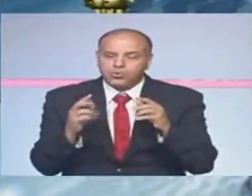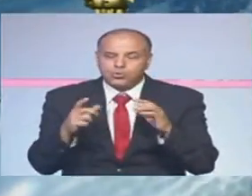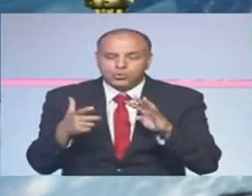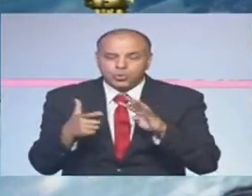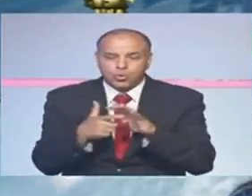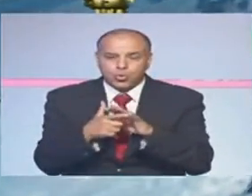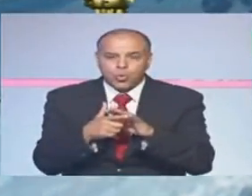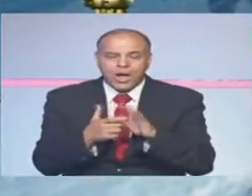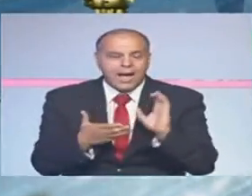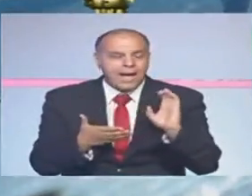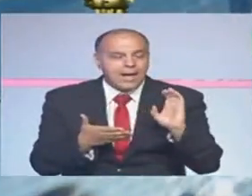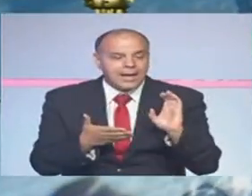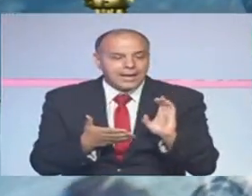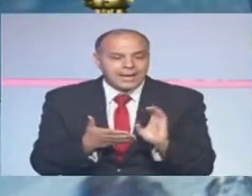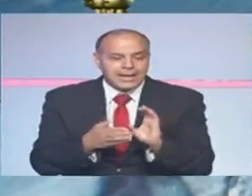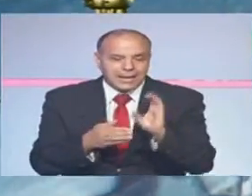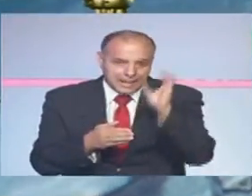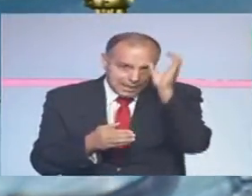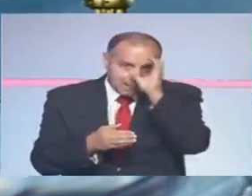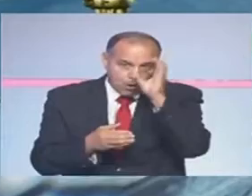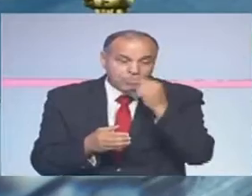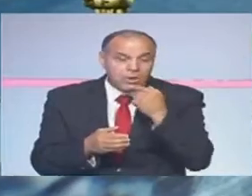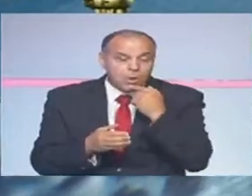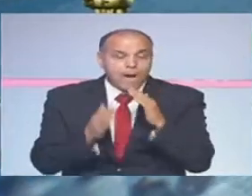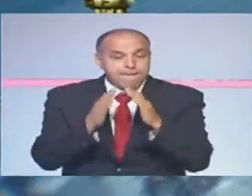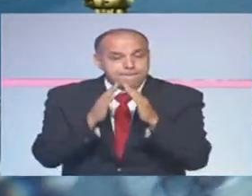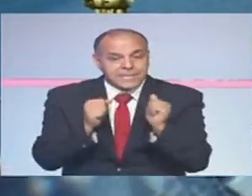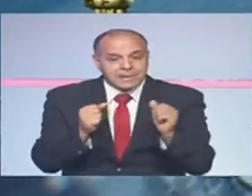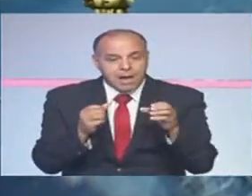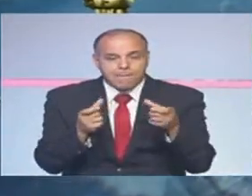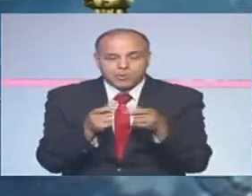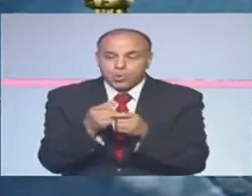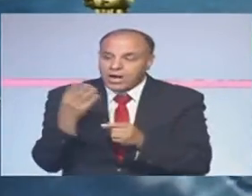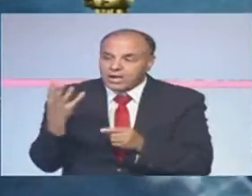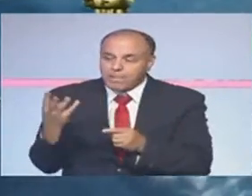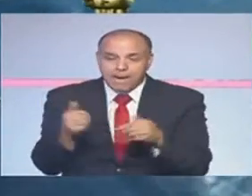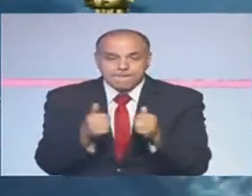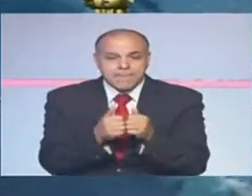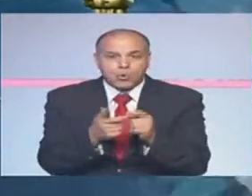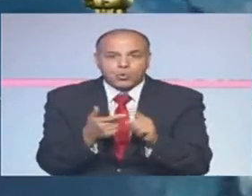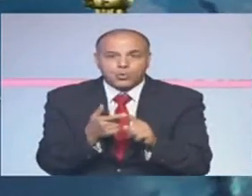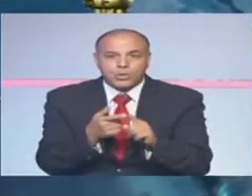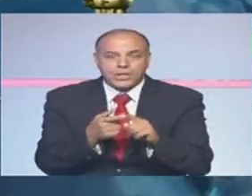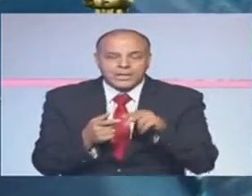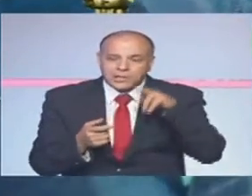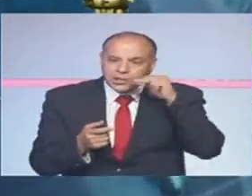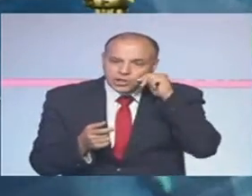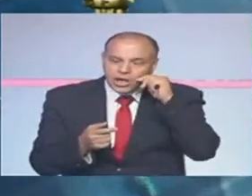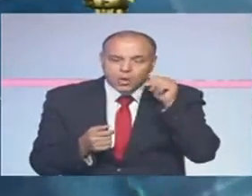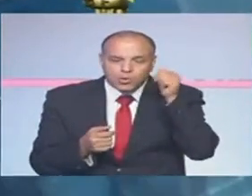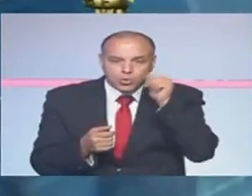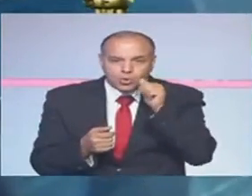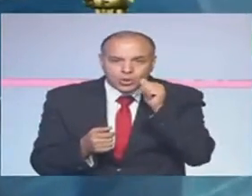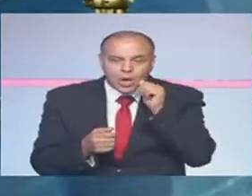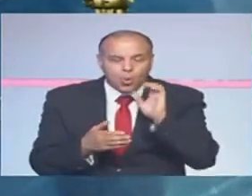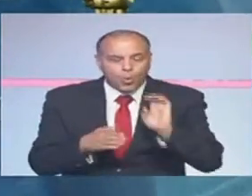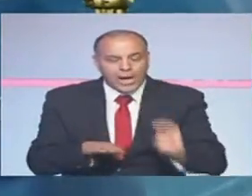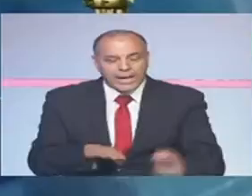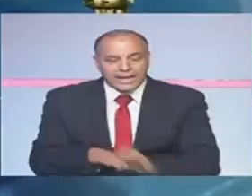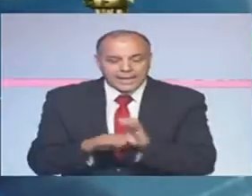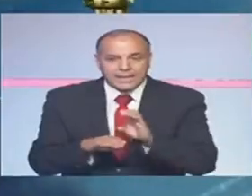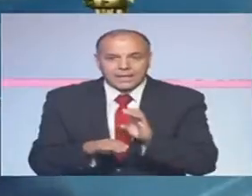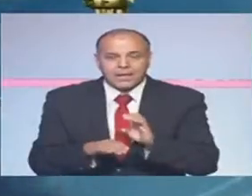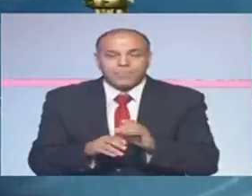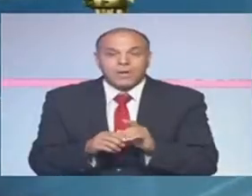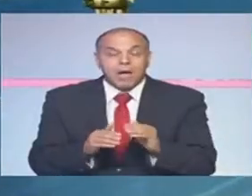والغابون وحل المنتخب المصري في المجموعه الرابعه الى جانب كل من نيجيريا والسودان وغينيا بس